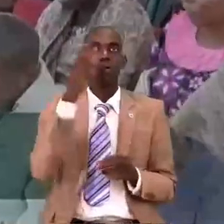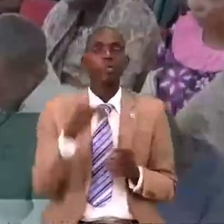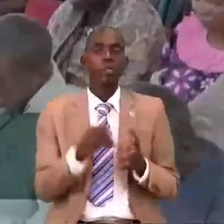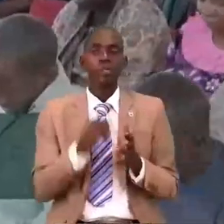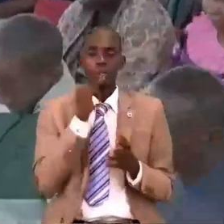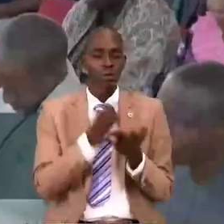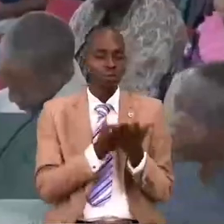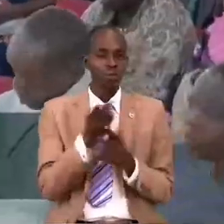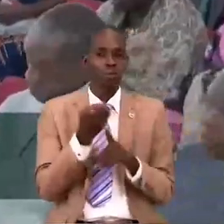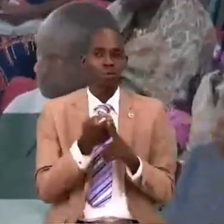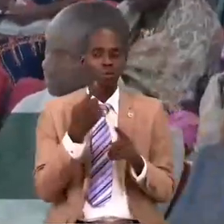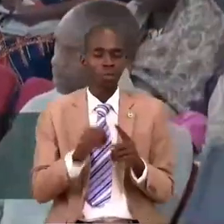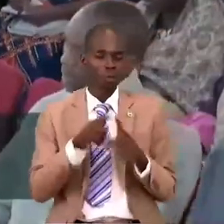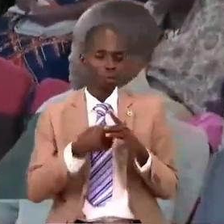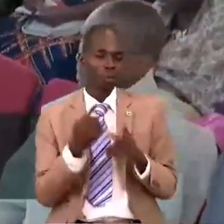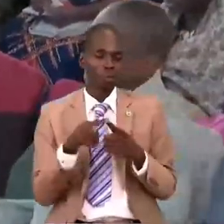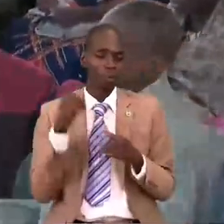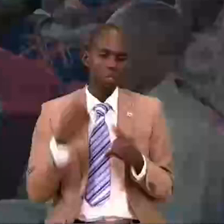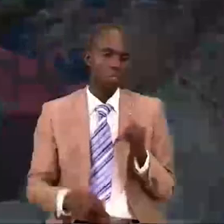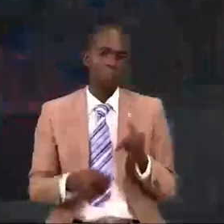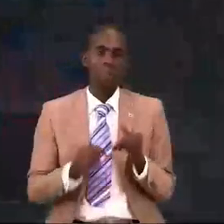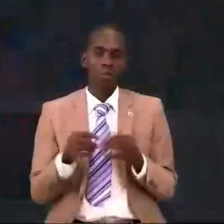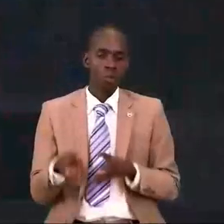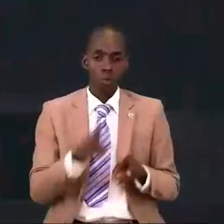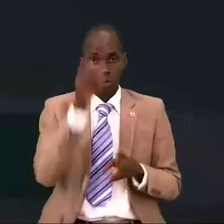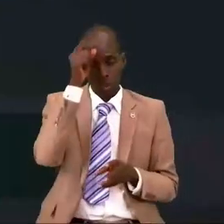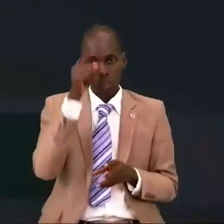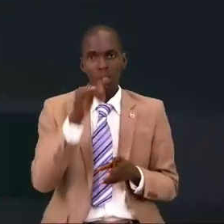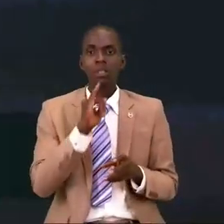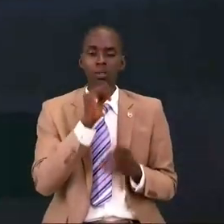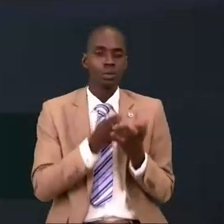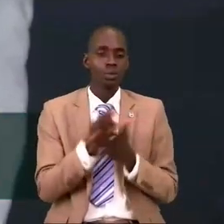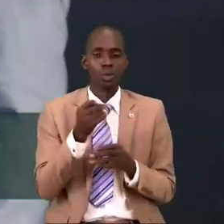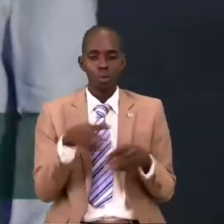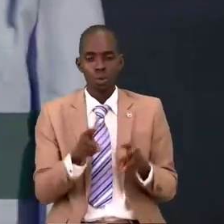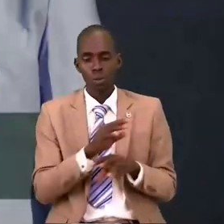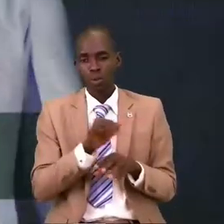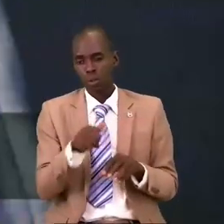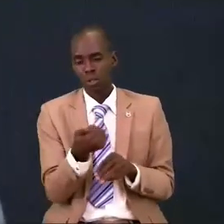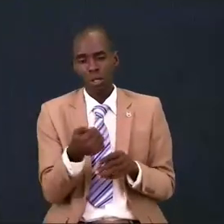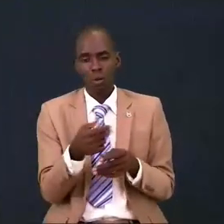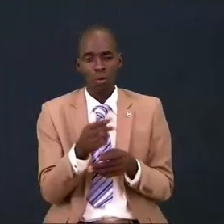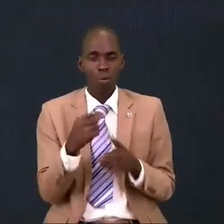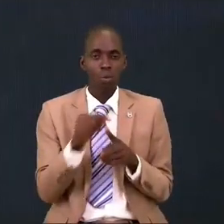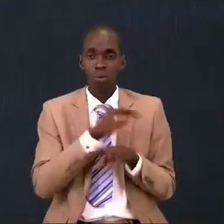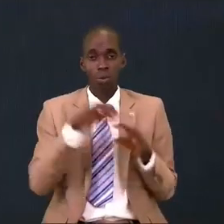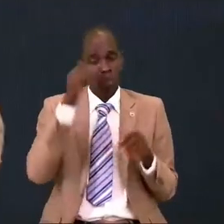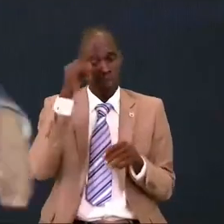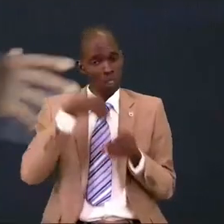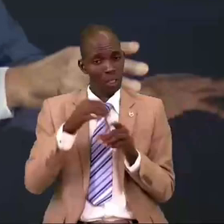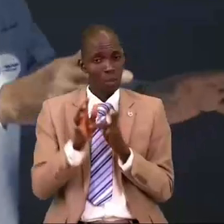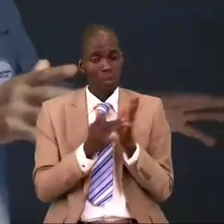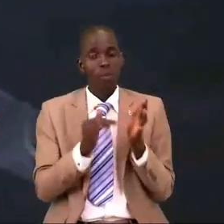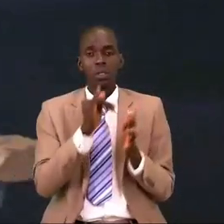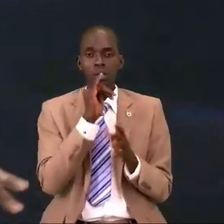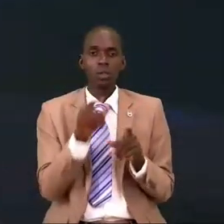que tu ne comprends pas, elle est vraie. Qu'est-ce que tu comprends de ça? Parce que Dieu lui-même, Dieu le très haut,